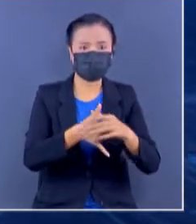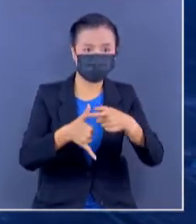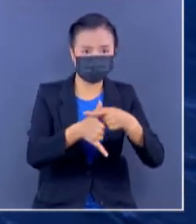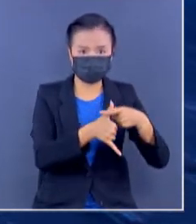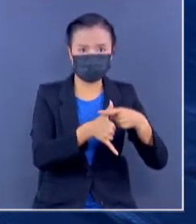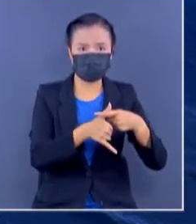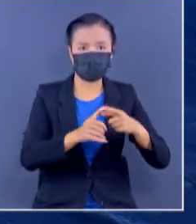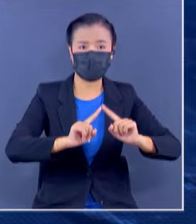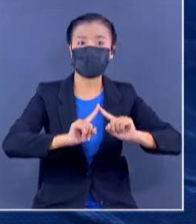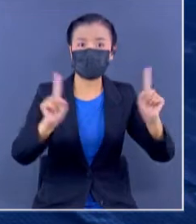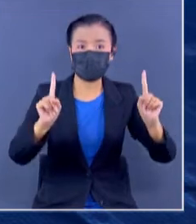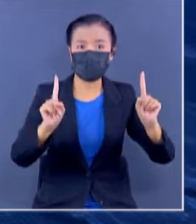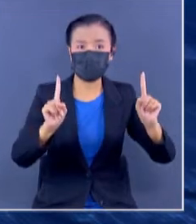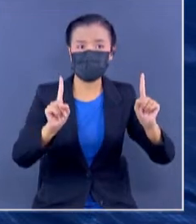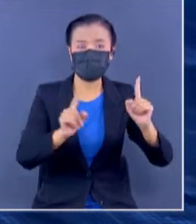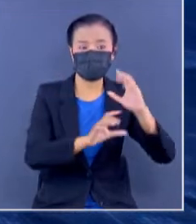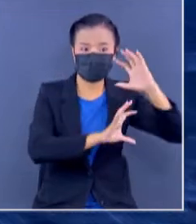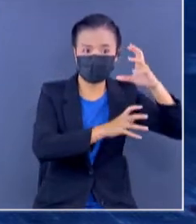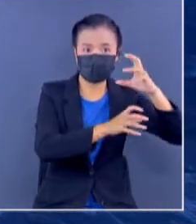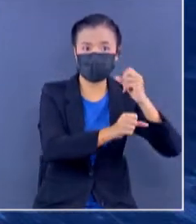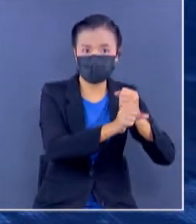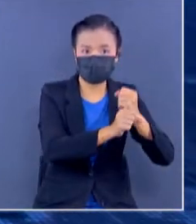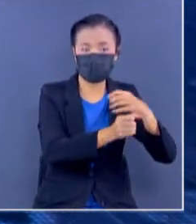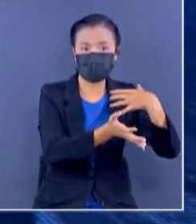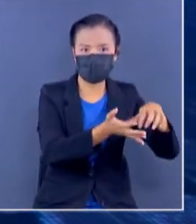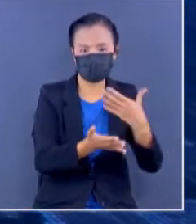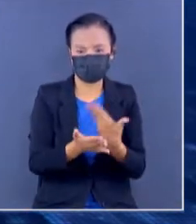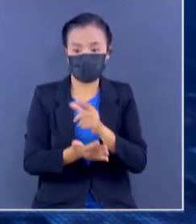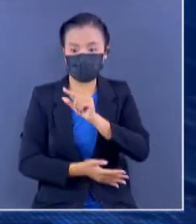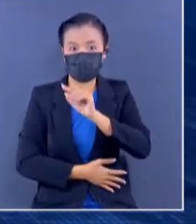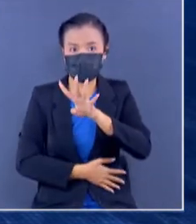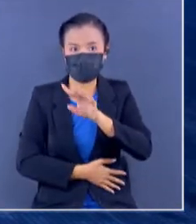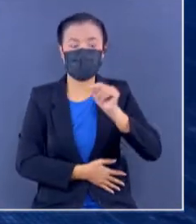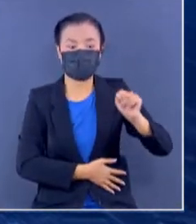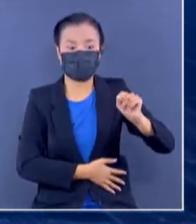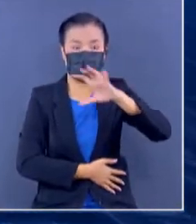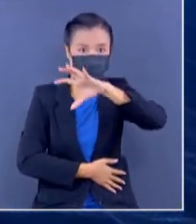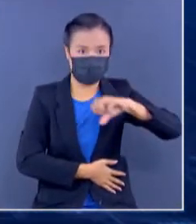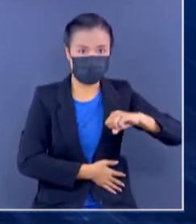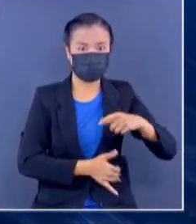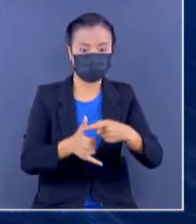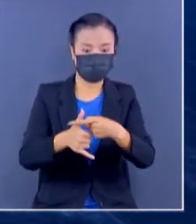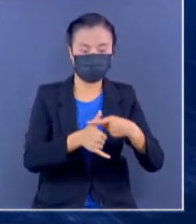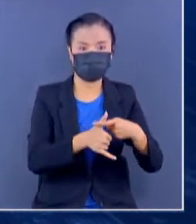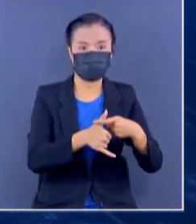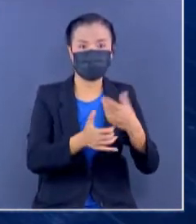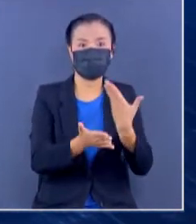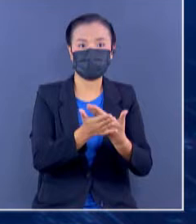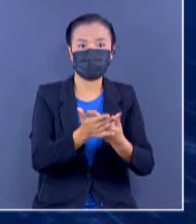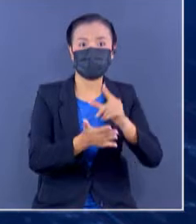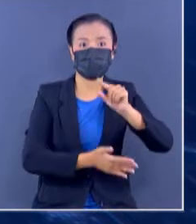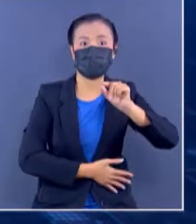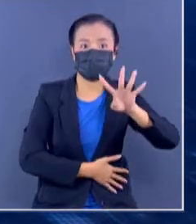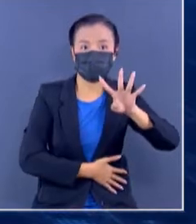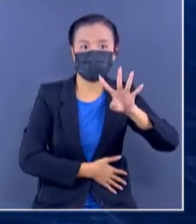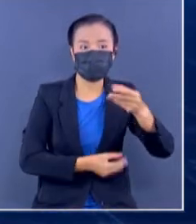คือคนละเรื่องเลยบอกครูแดนมาทำหนังแต่บอกฝั่งนั้นว่าเงิน24ล้านอยู่ที่ครูแดน แล้วเอาตัวครูแดนไปเพื่อแลกกับเงิน24ล้าน